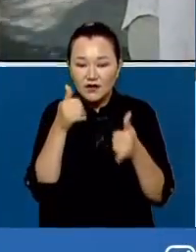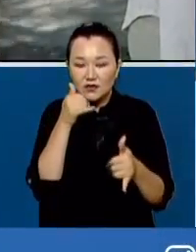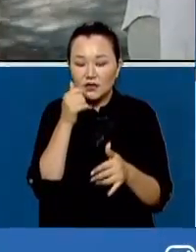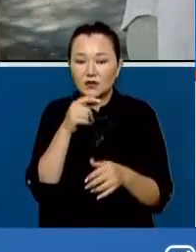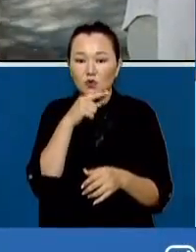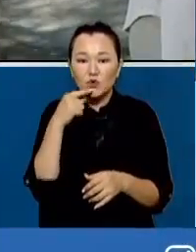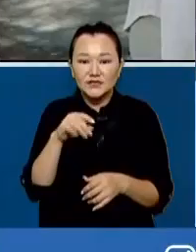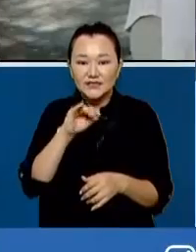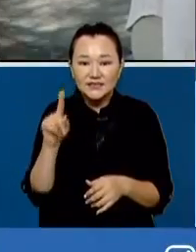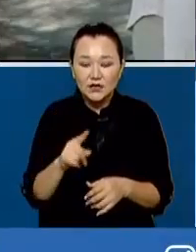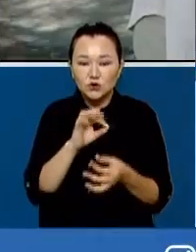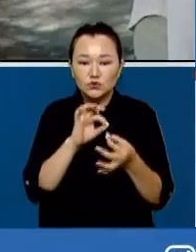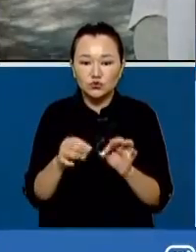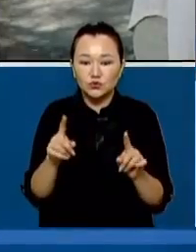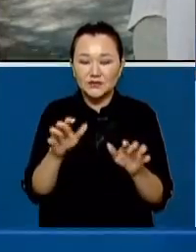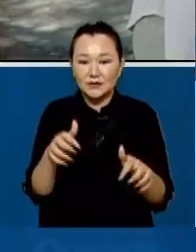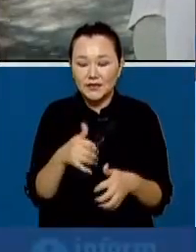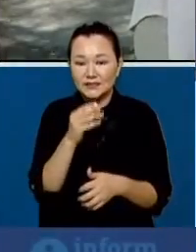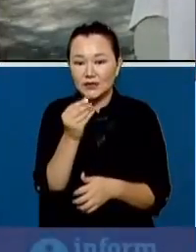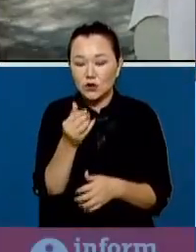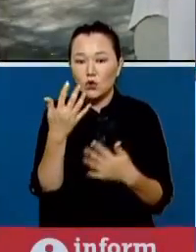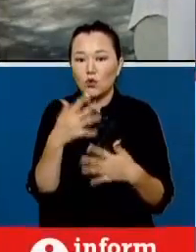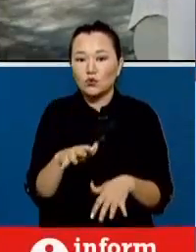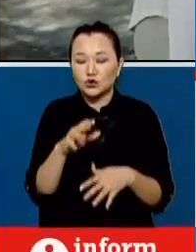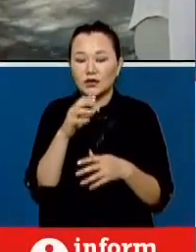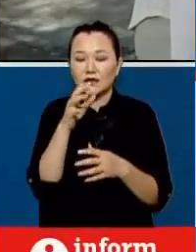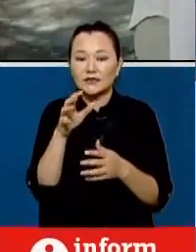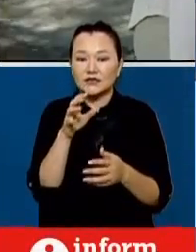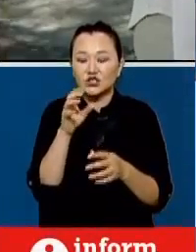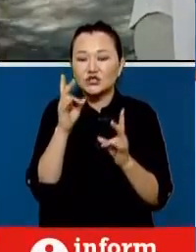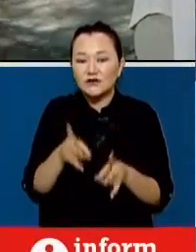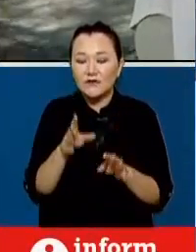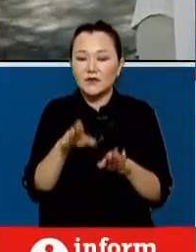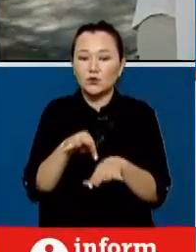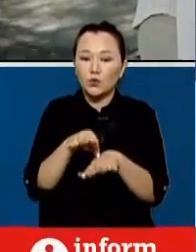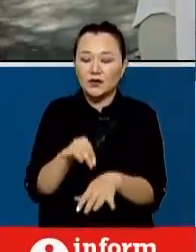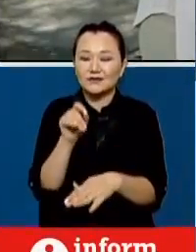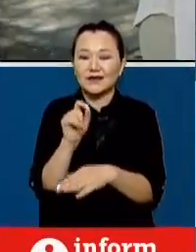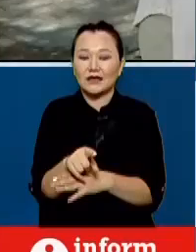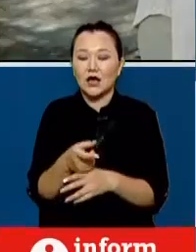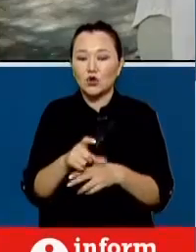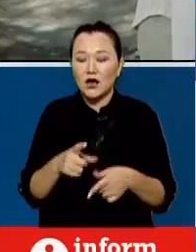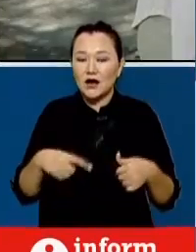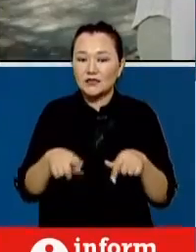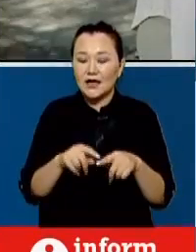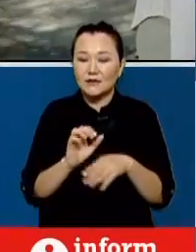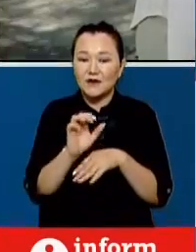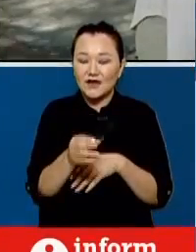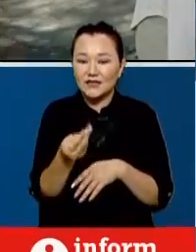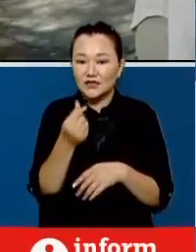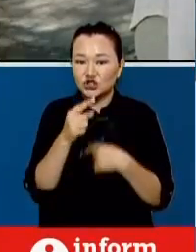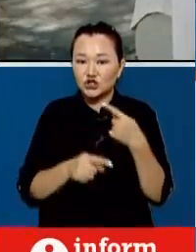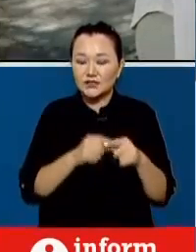из России, сложно. Чтобы забрать деньги у жертвы, они нанимают местных курьеров, которые организаторам отправляют деньги